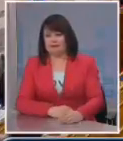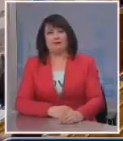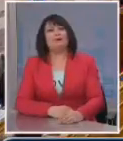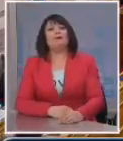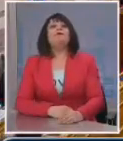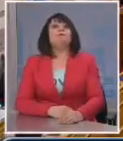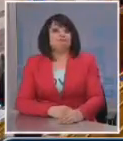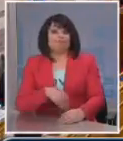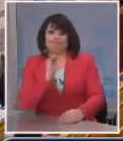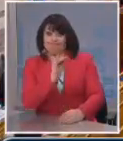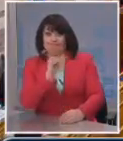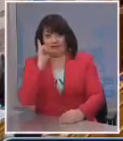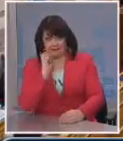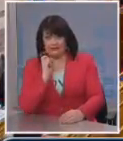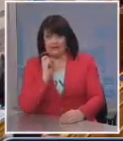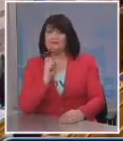ξέρετε,